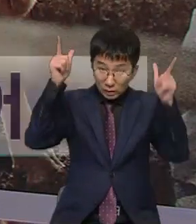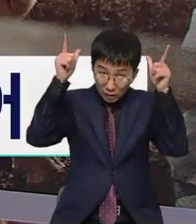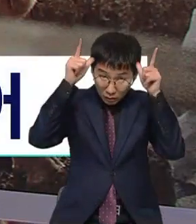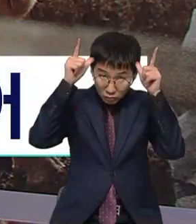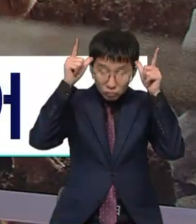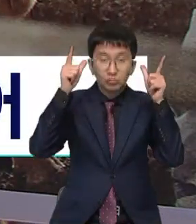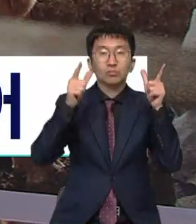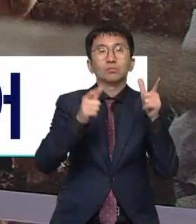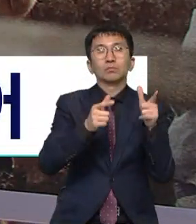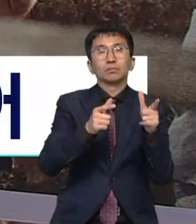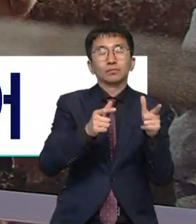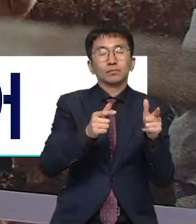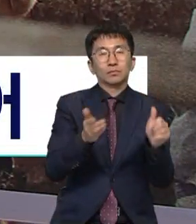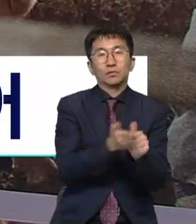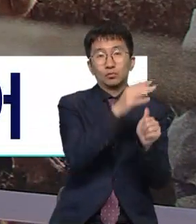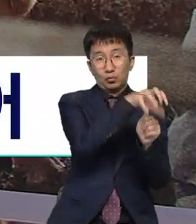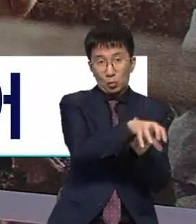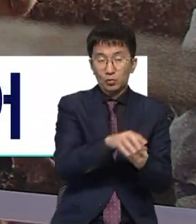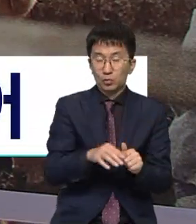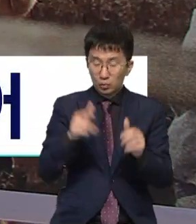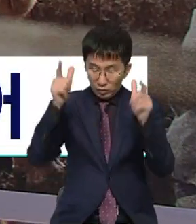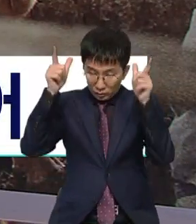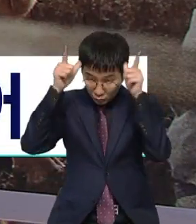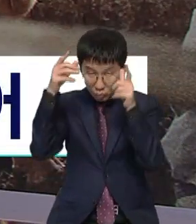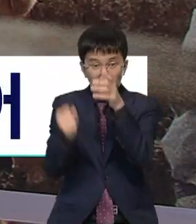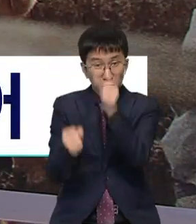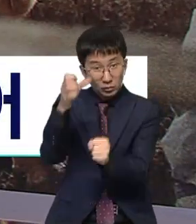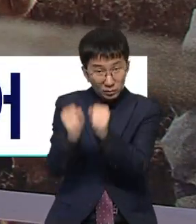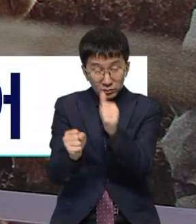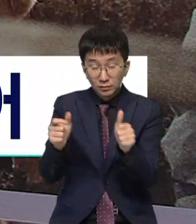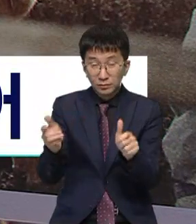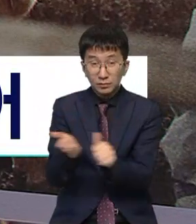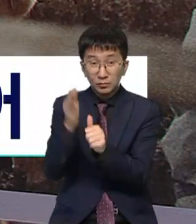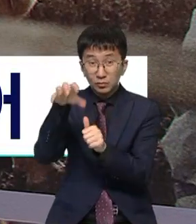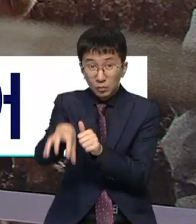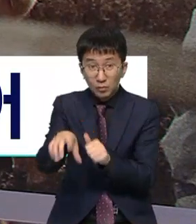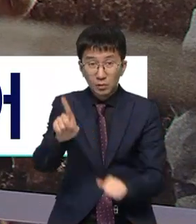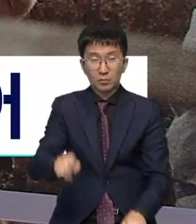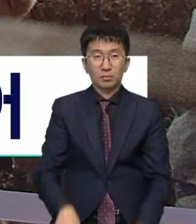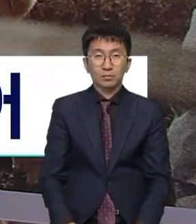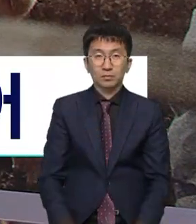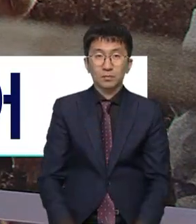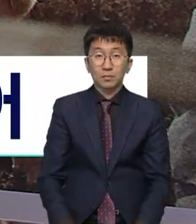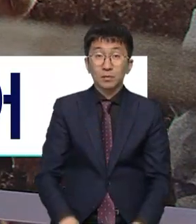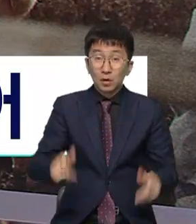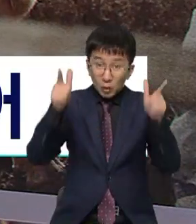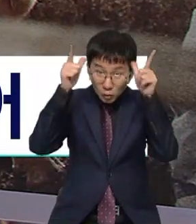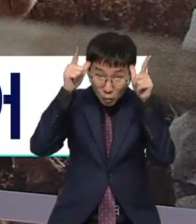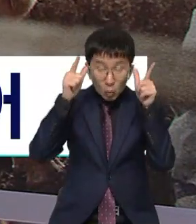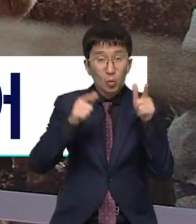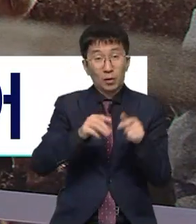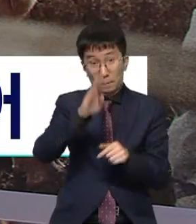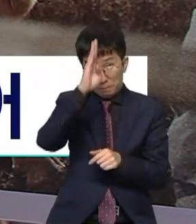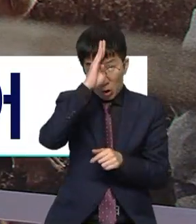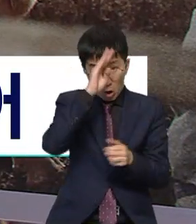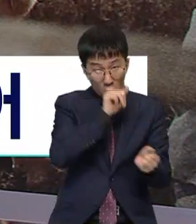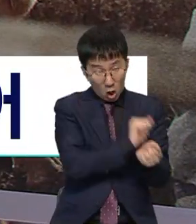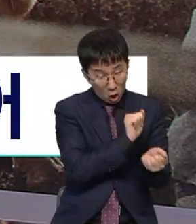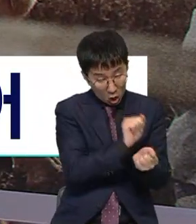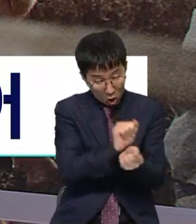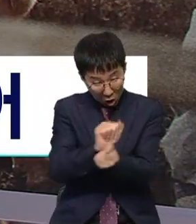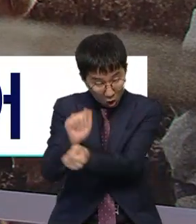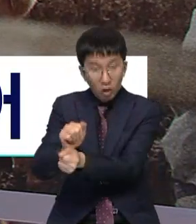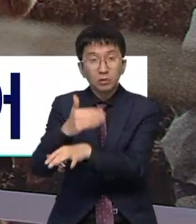국내 한우 농장과 저소 농장 등에서 소바이러스성 질병인 럼피 스킨 병이 빠르게 퍼지면서 확진 농가가